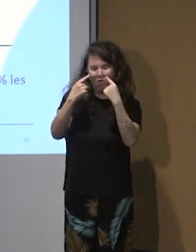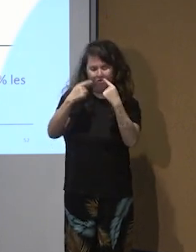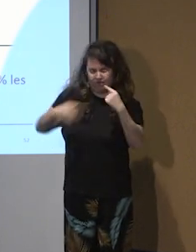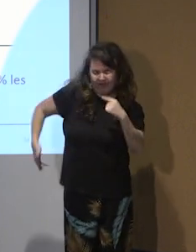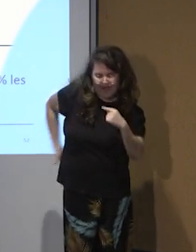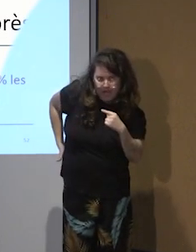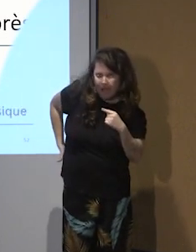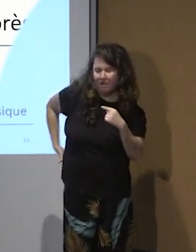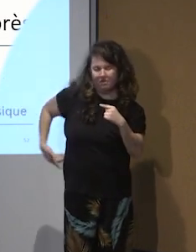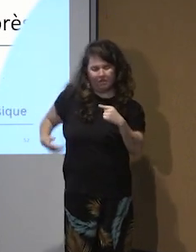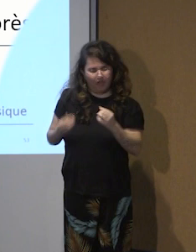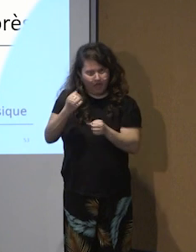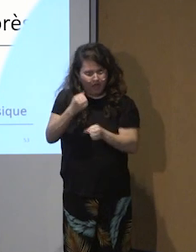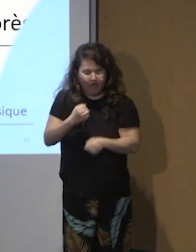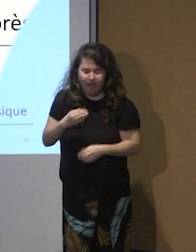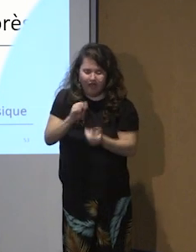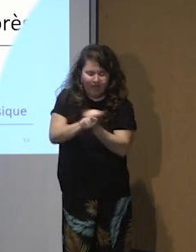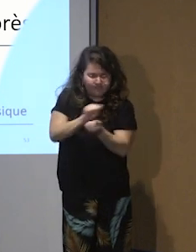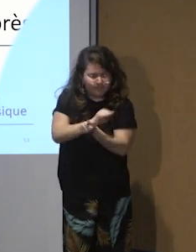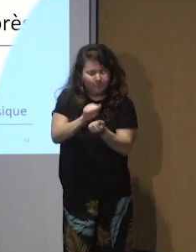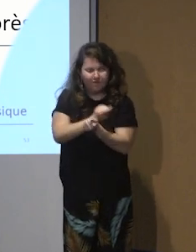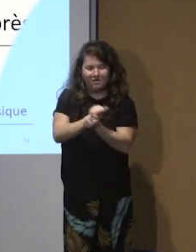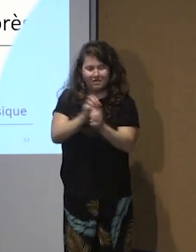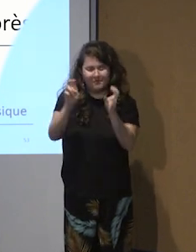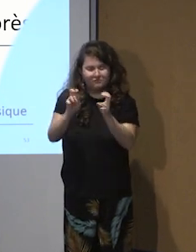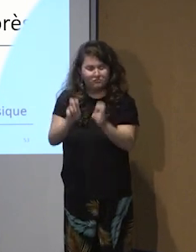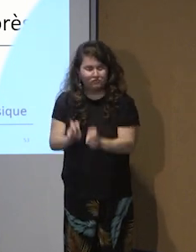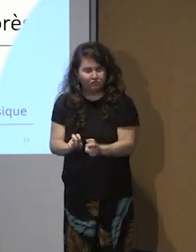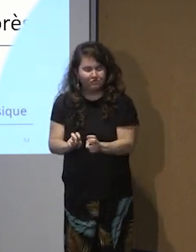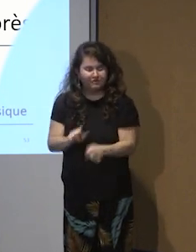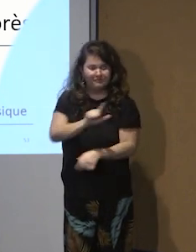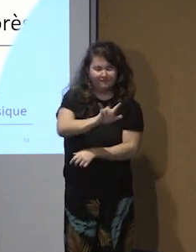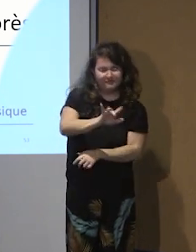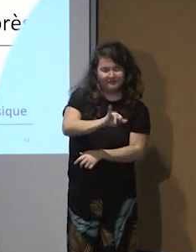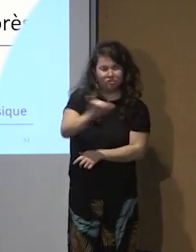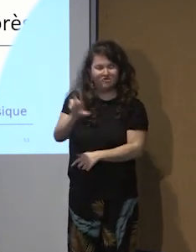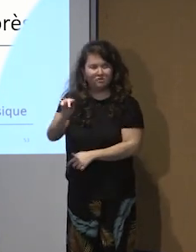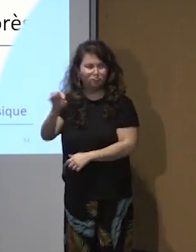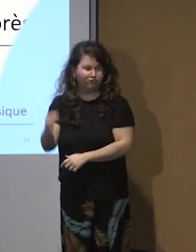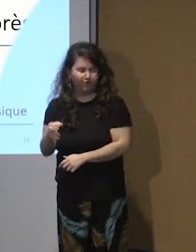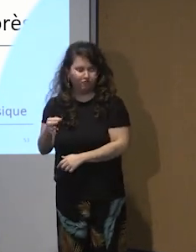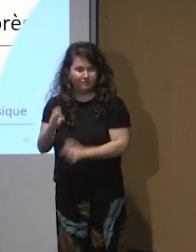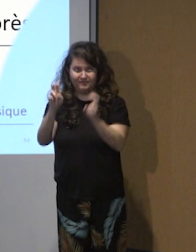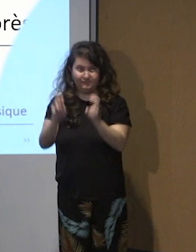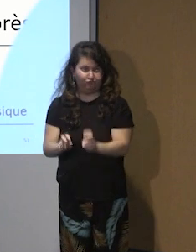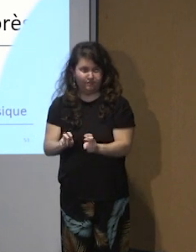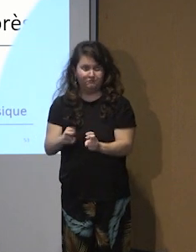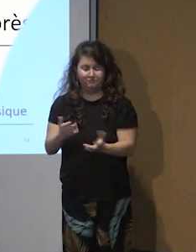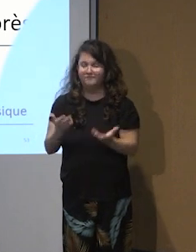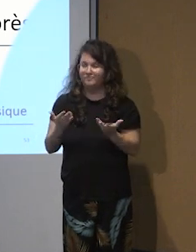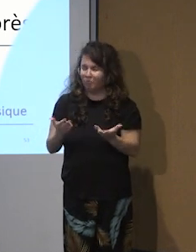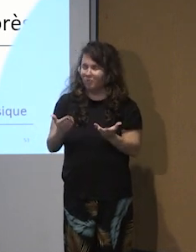reins. Alors, quelles précautions à prendre par contre quand on est diabétique? Alors,